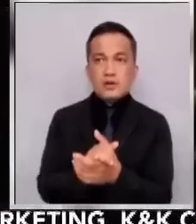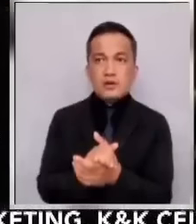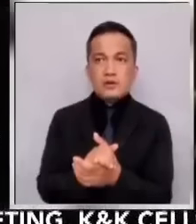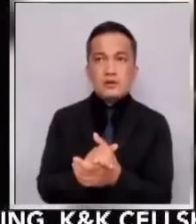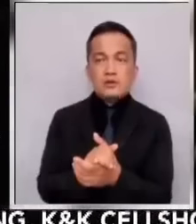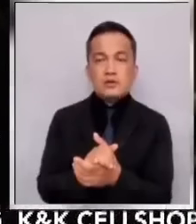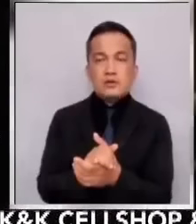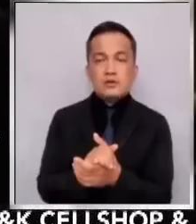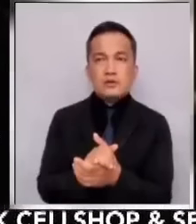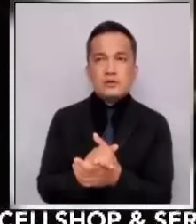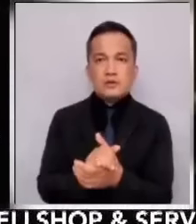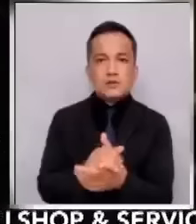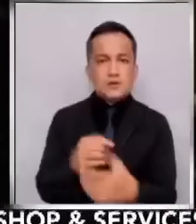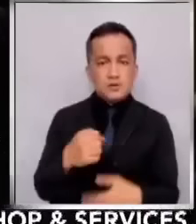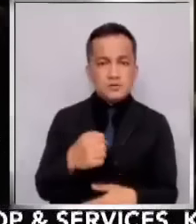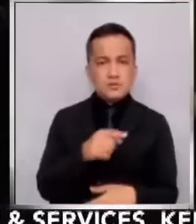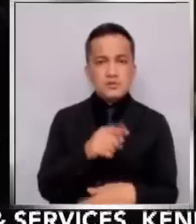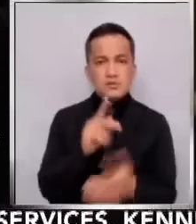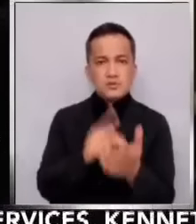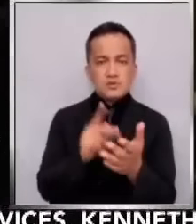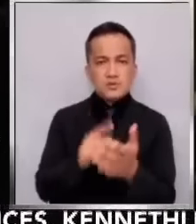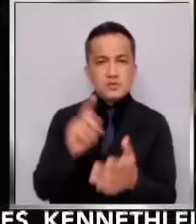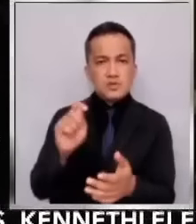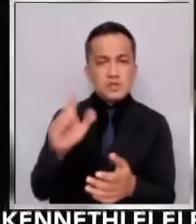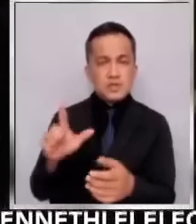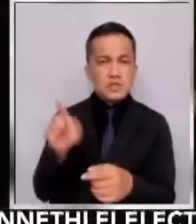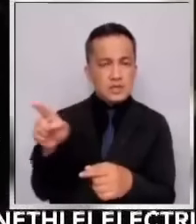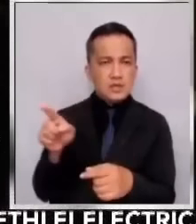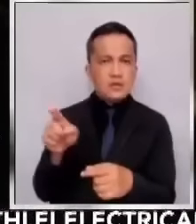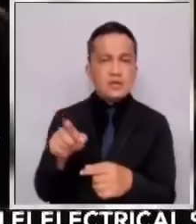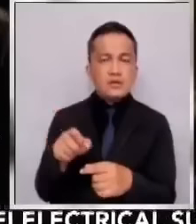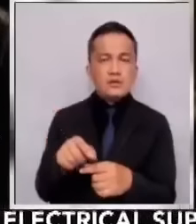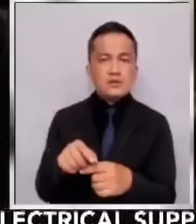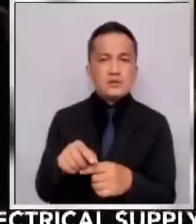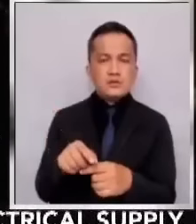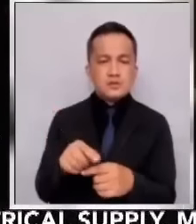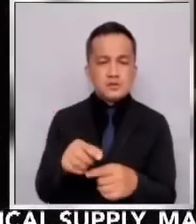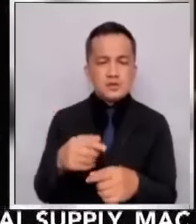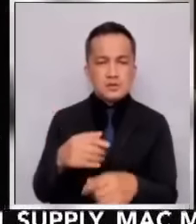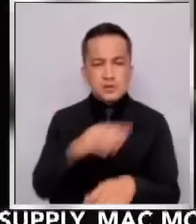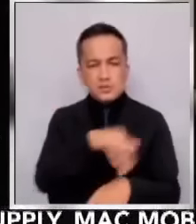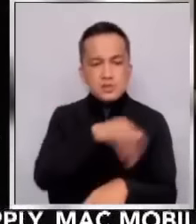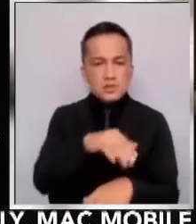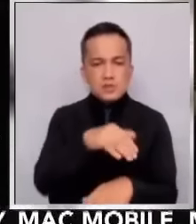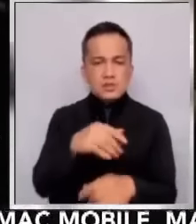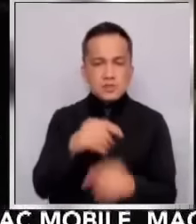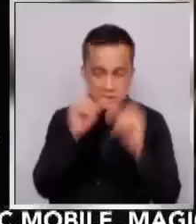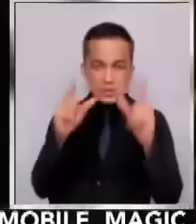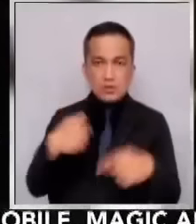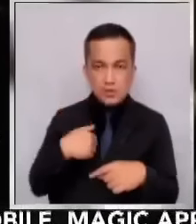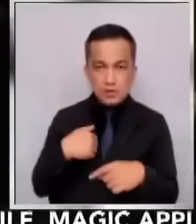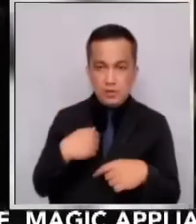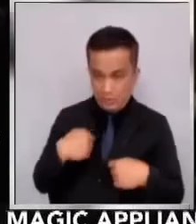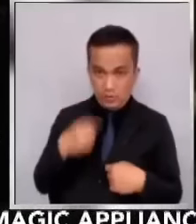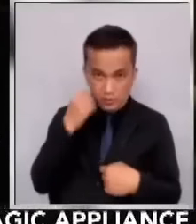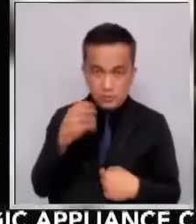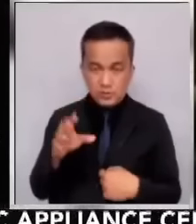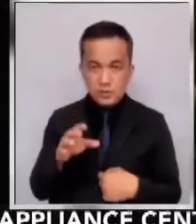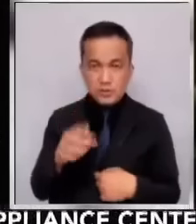ang kulit-kulit daw po nung TL namin na gisingin na daw ako para daw makauwi na kasi anong oras na daw